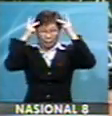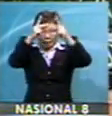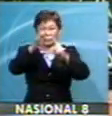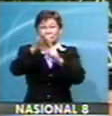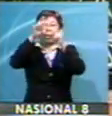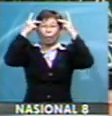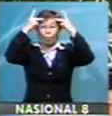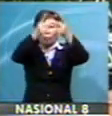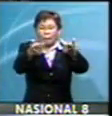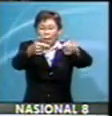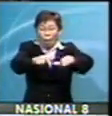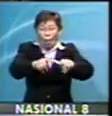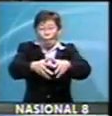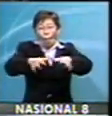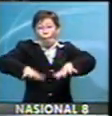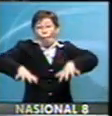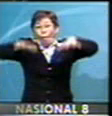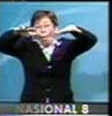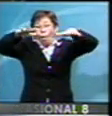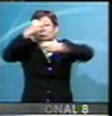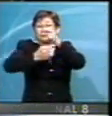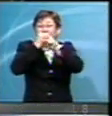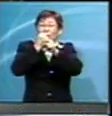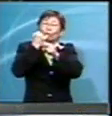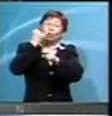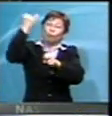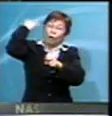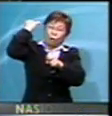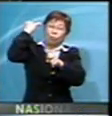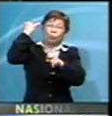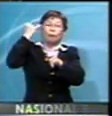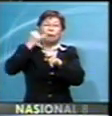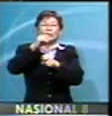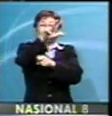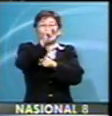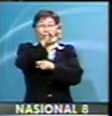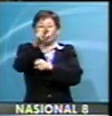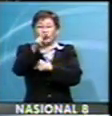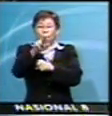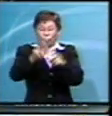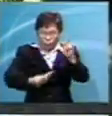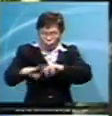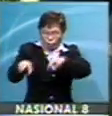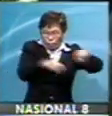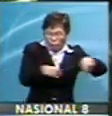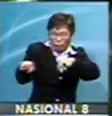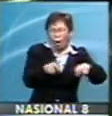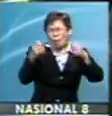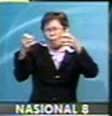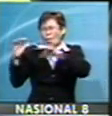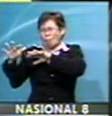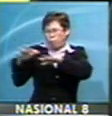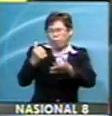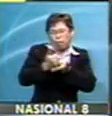daerah Kuantan dilanda banjir besar tahun lalu menyebabkan hampir 30 r000 penduduknya terpaksa dipindahkan Dan ramai tampil untuk menghulurkan